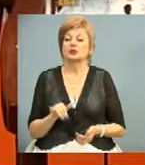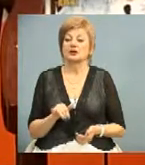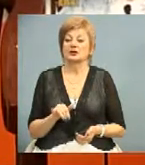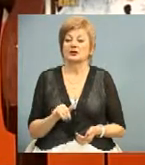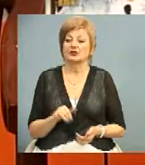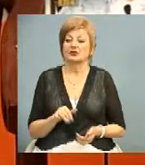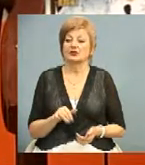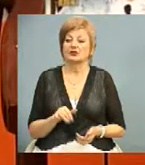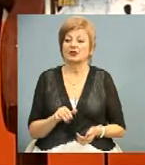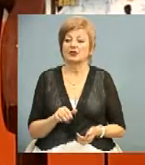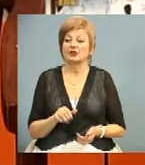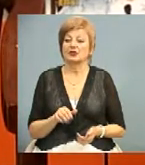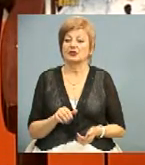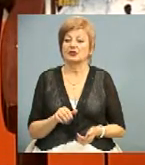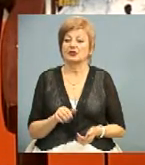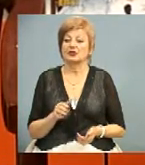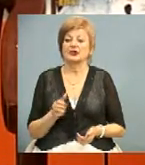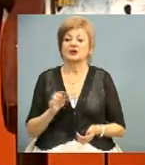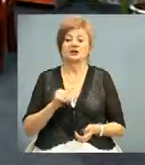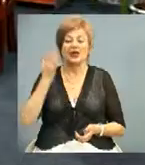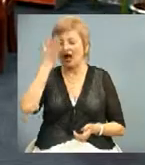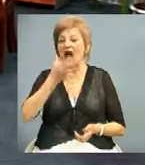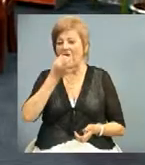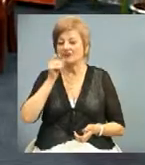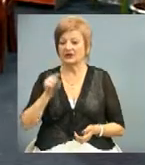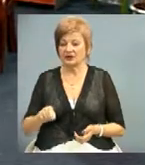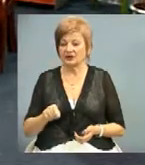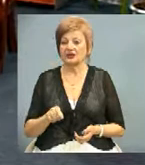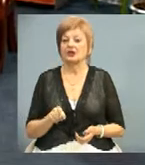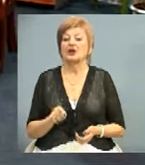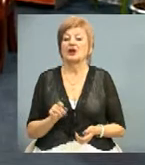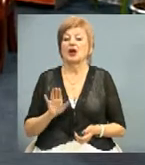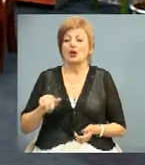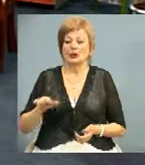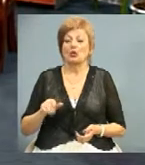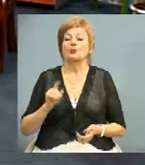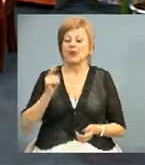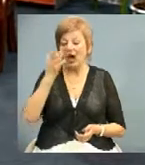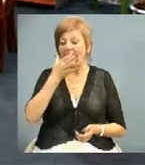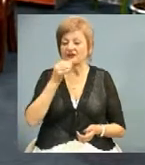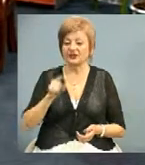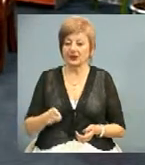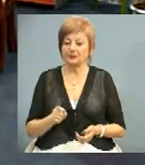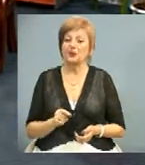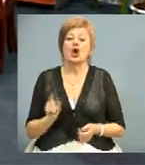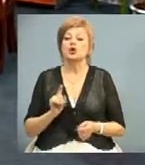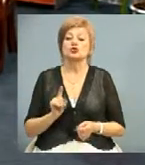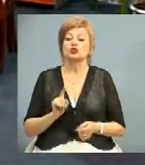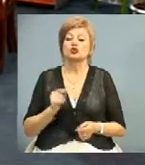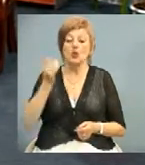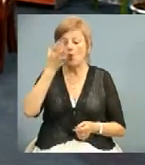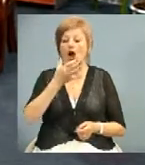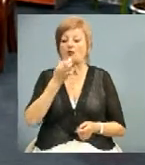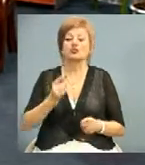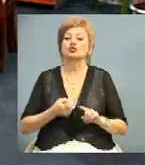А? До Австралії. Африки. Спочатку ми потрапимо до Африки, до Австралії ми також пропливемо. Що нам відомо про Африку? Що